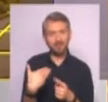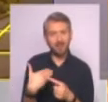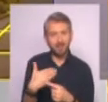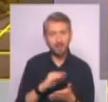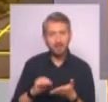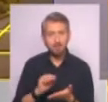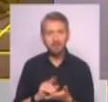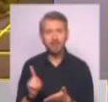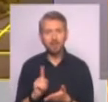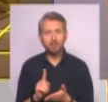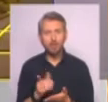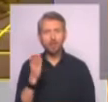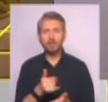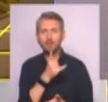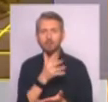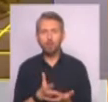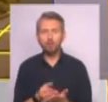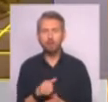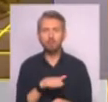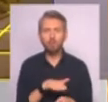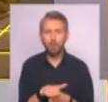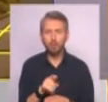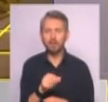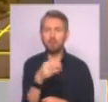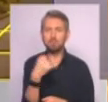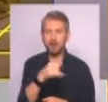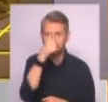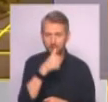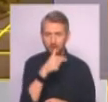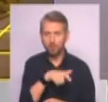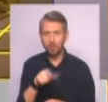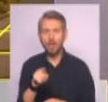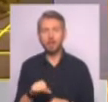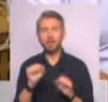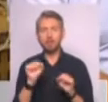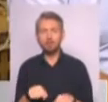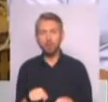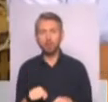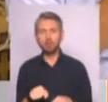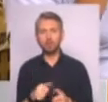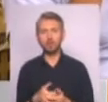что если не могут оплачивать полностью за май месяц люди, они могут